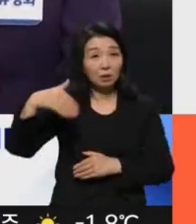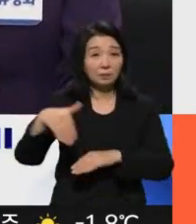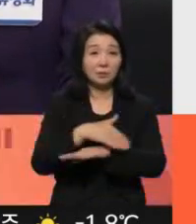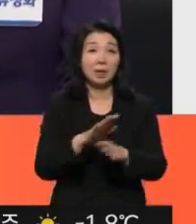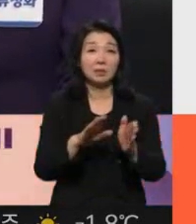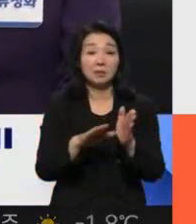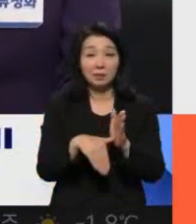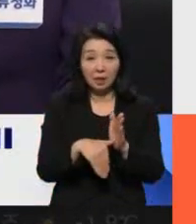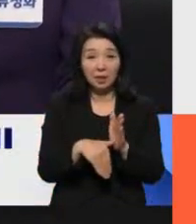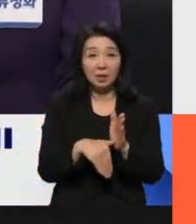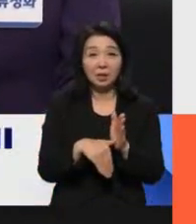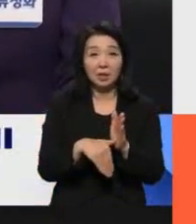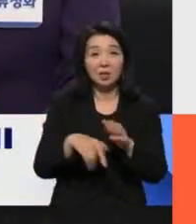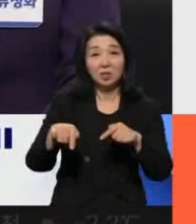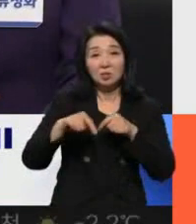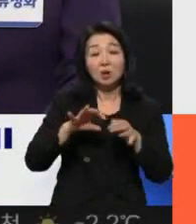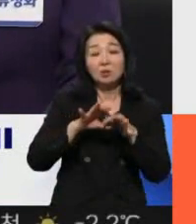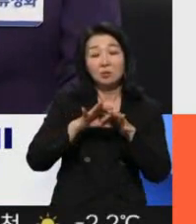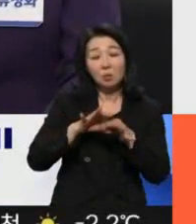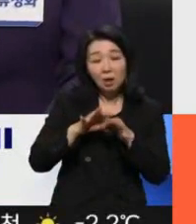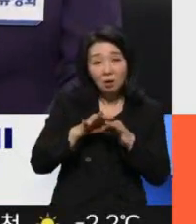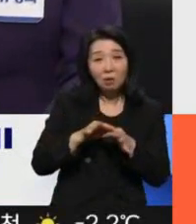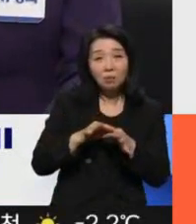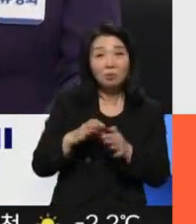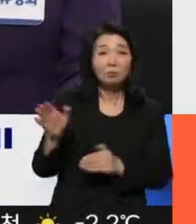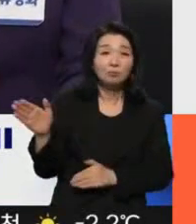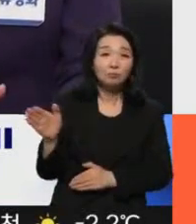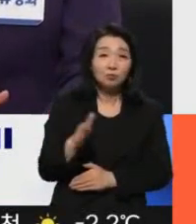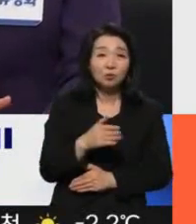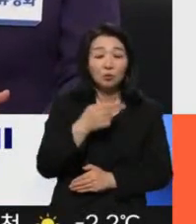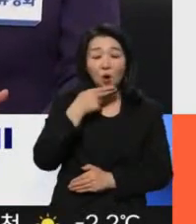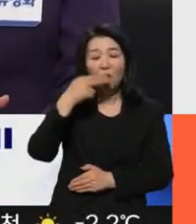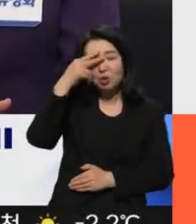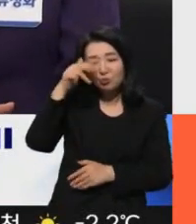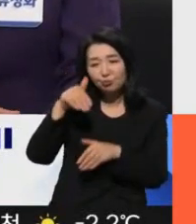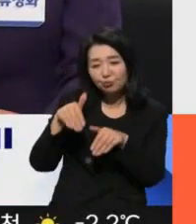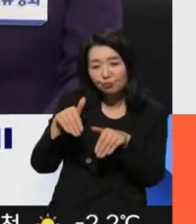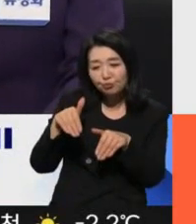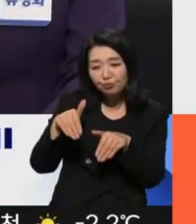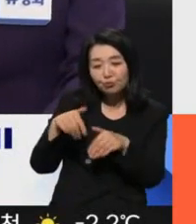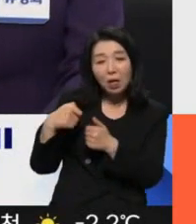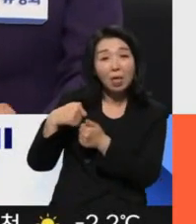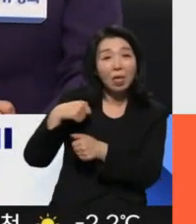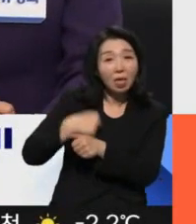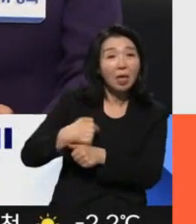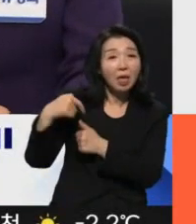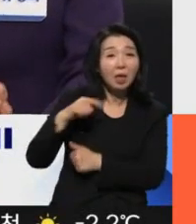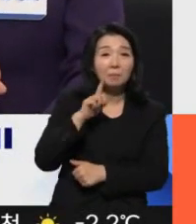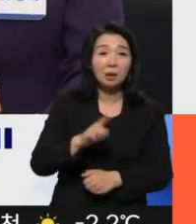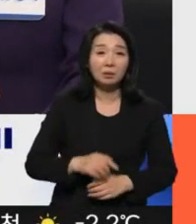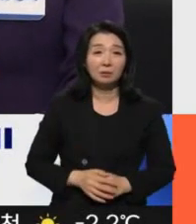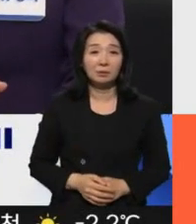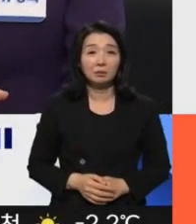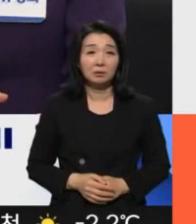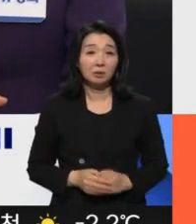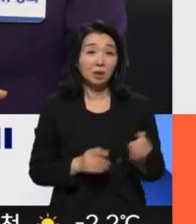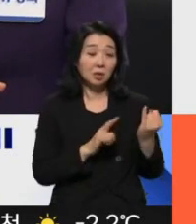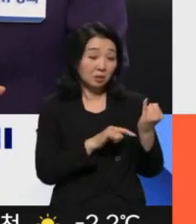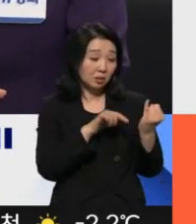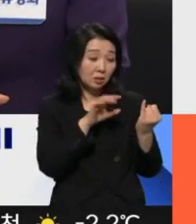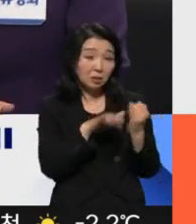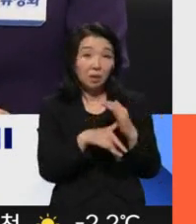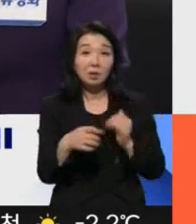시절에 학계 전개 재개관계자들부터로부터 술 시중을 강요받았다 이렇게 주장을 했었습니다 이씨는이